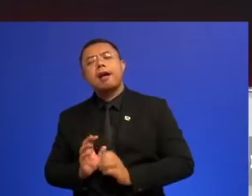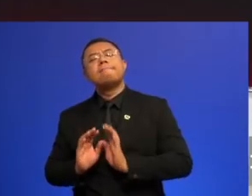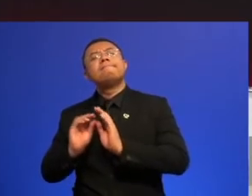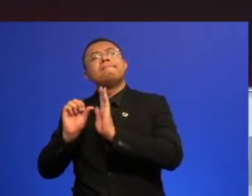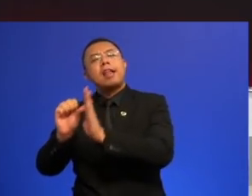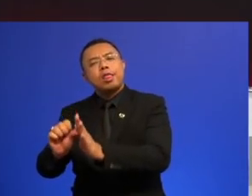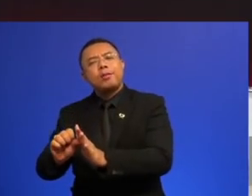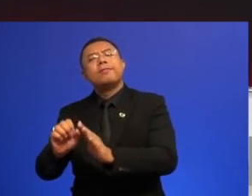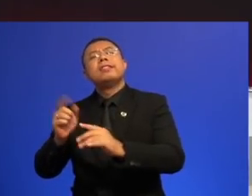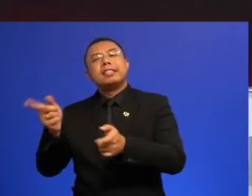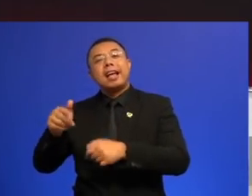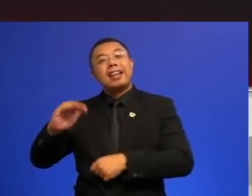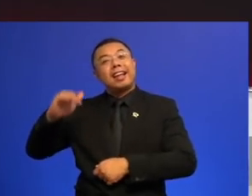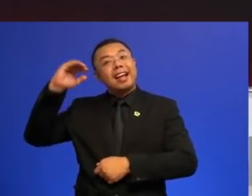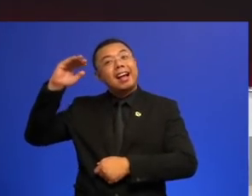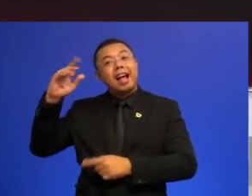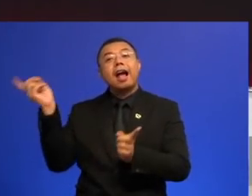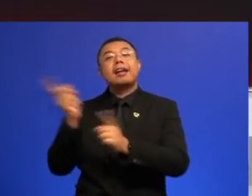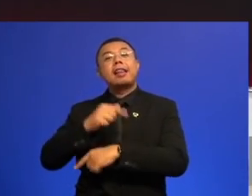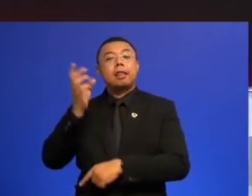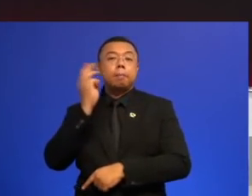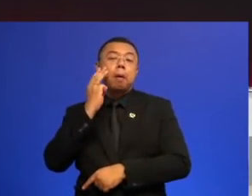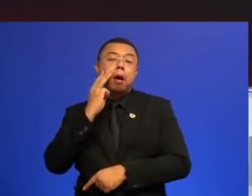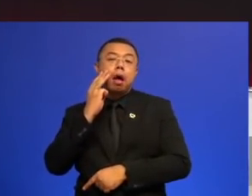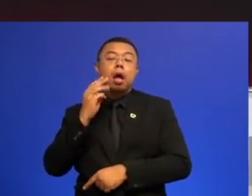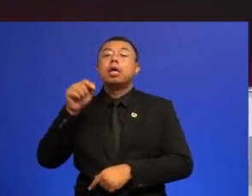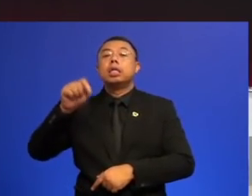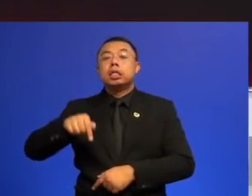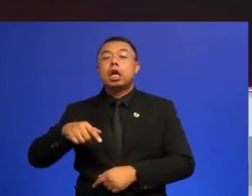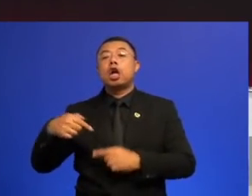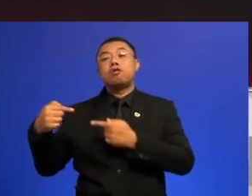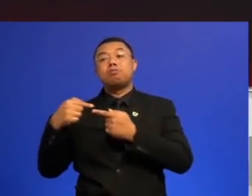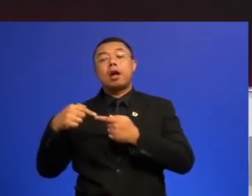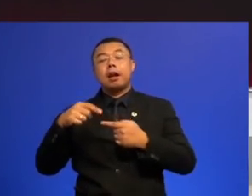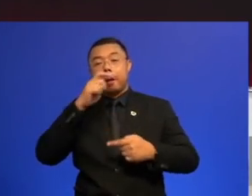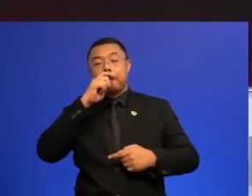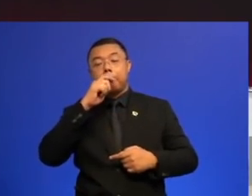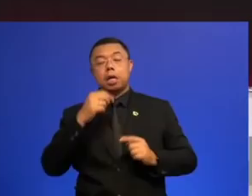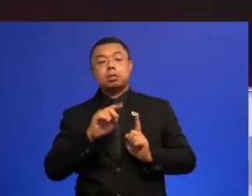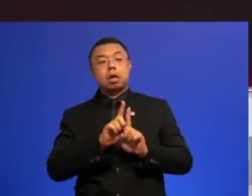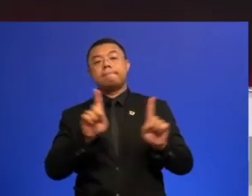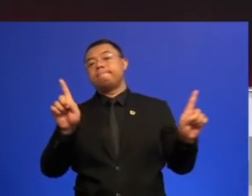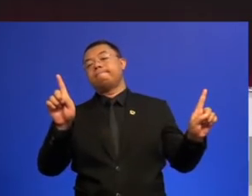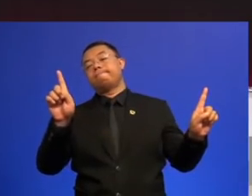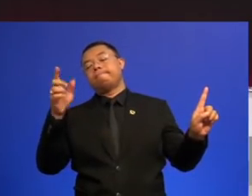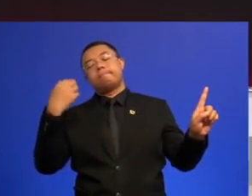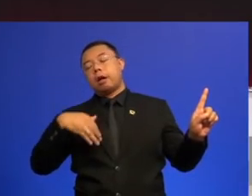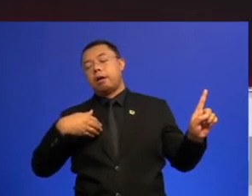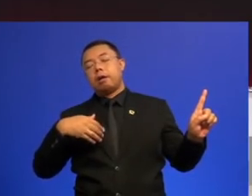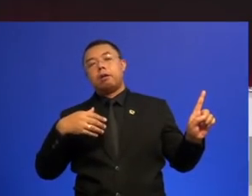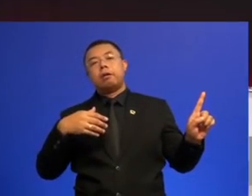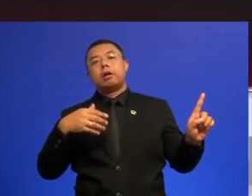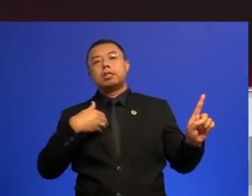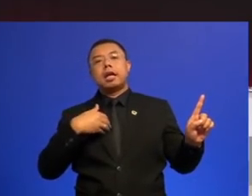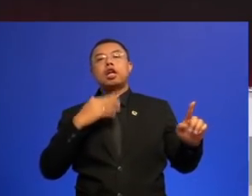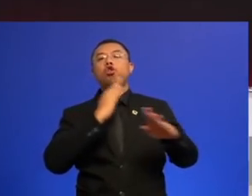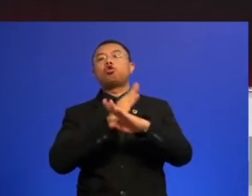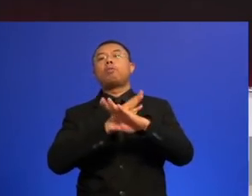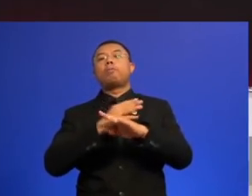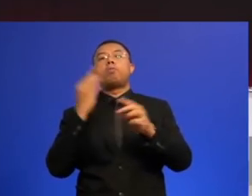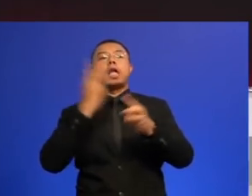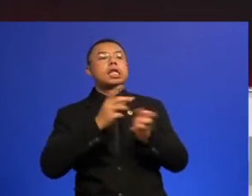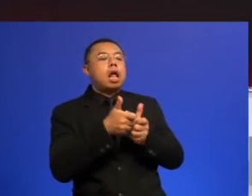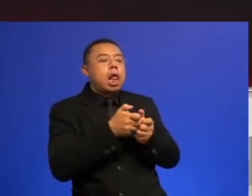mereka menjadi seorang kakak atau pengganti mamanya. Saat ini hubungan saya dengan papa saya tidak baik. Saya diblokir